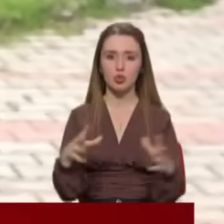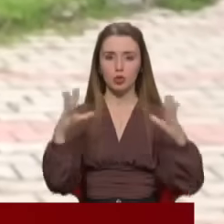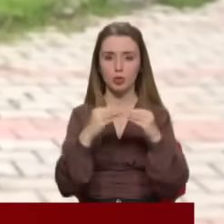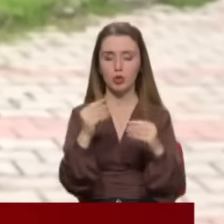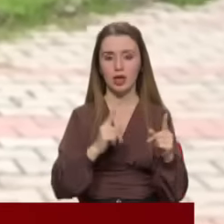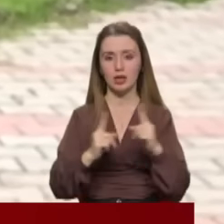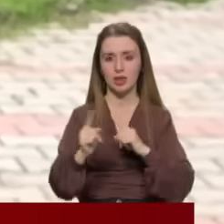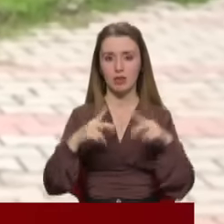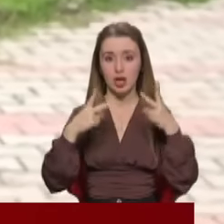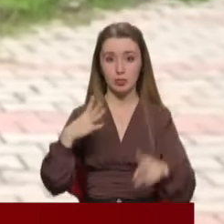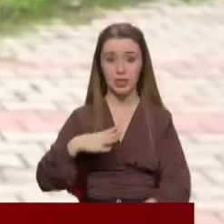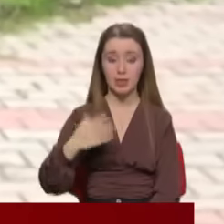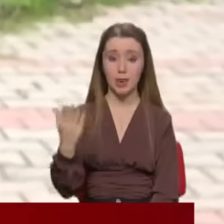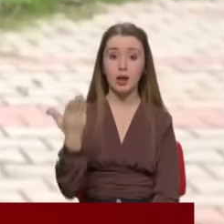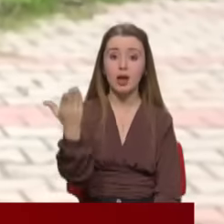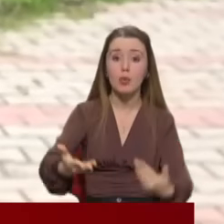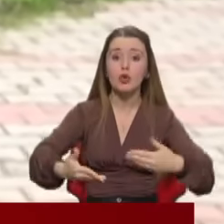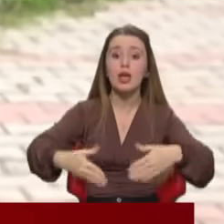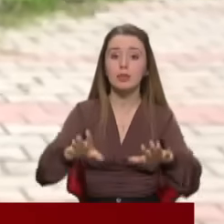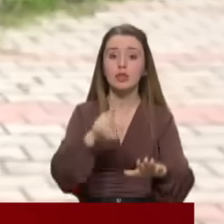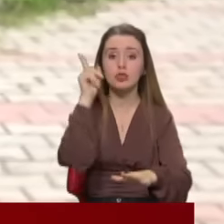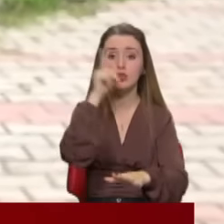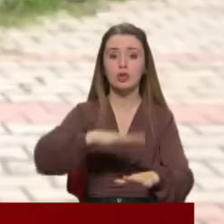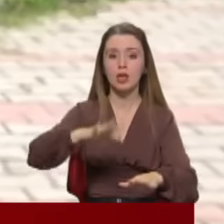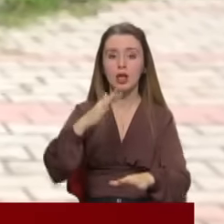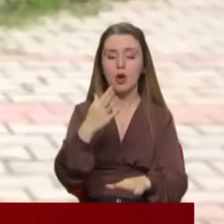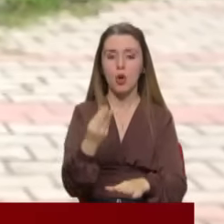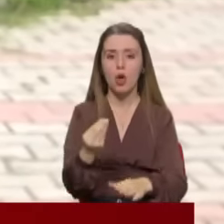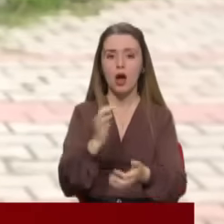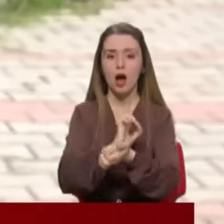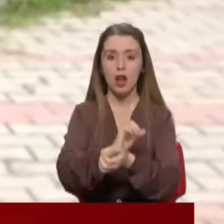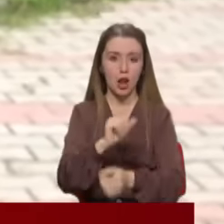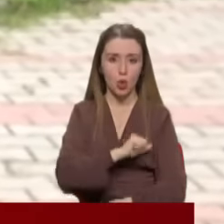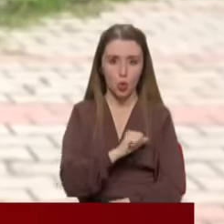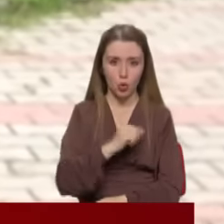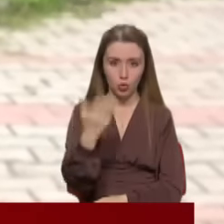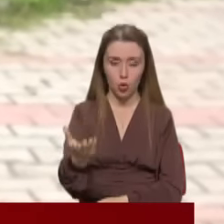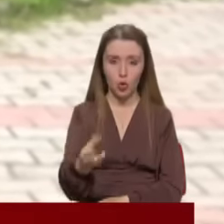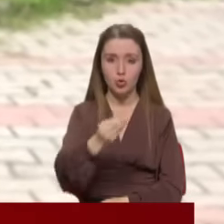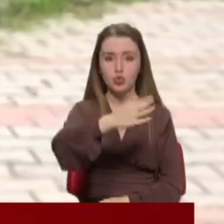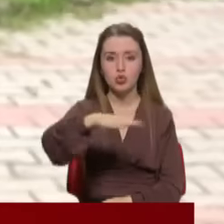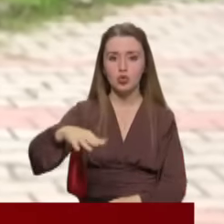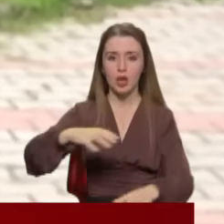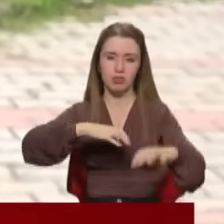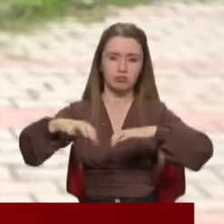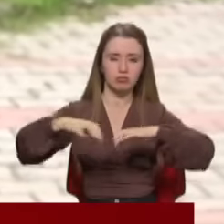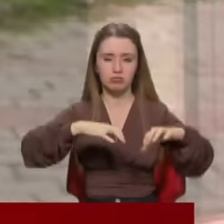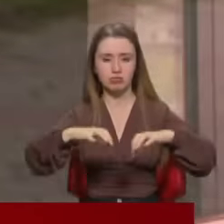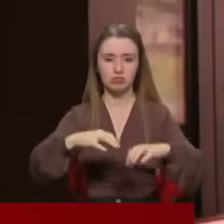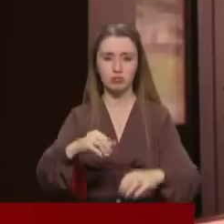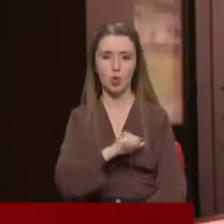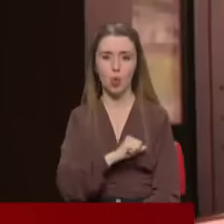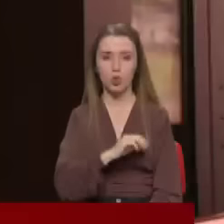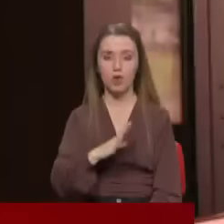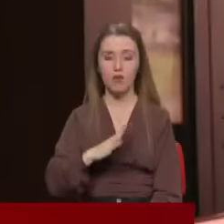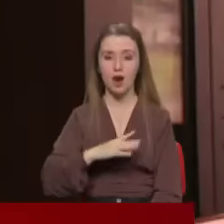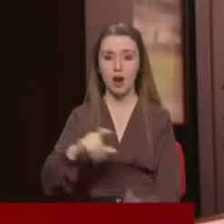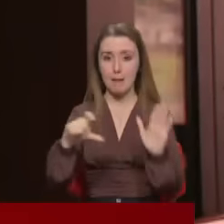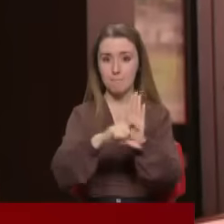dava açmayı teklif ettim ama kabul etmediler. Çünkü genellikle veliler korkuyorlar bu durumda. Çocuklarının dışlanması korkusu yaşıyorlar.